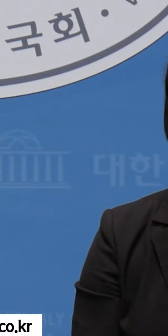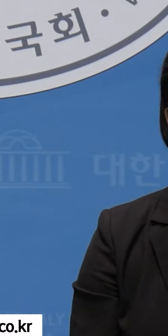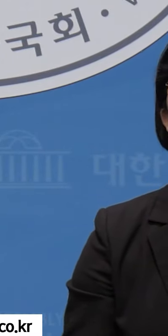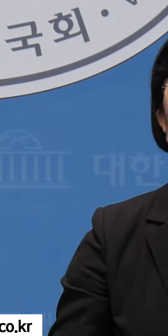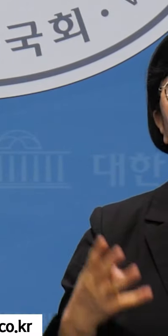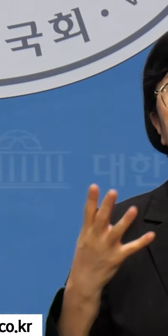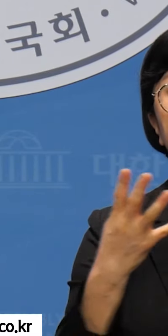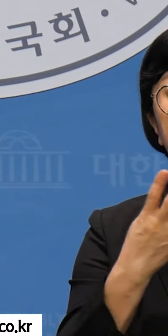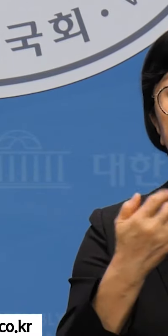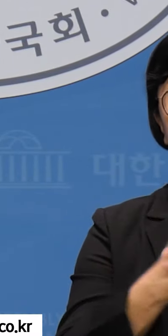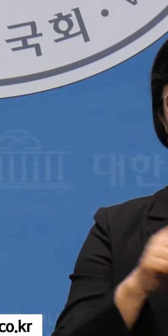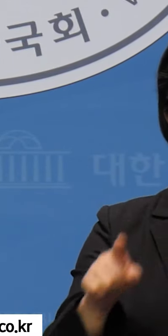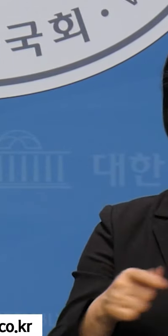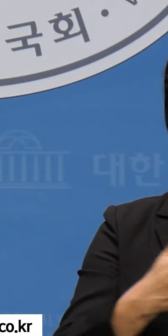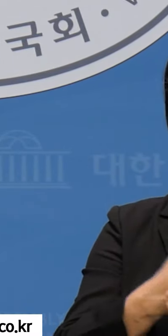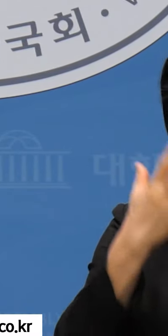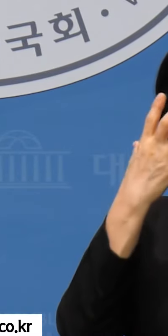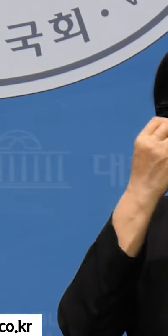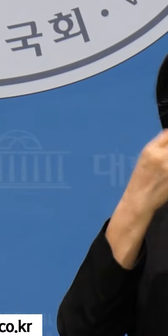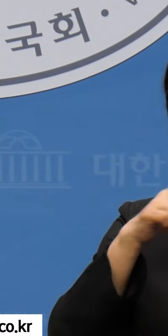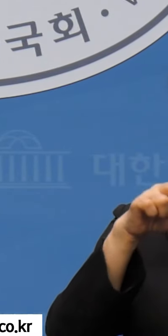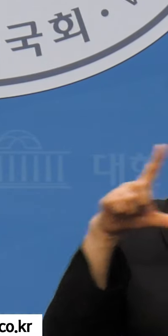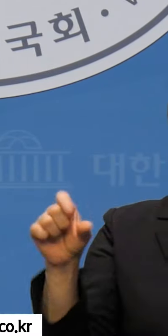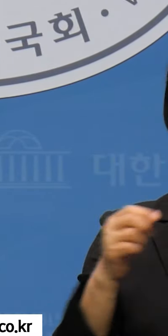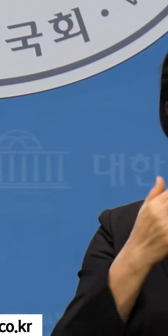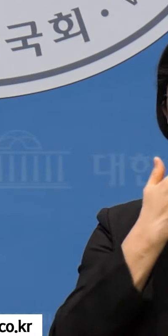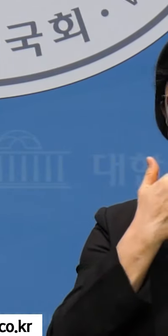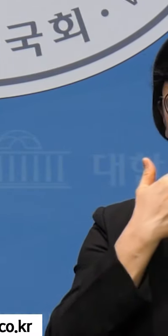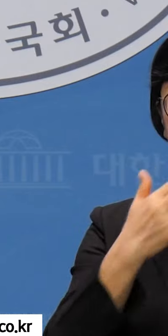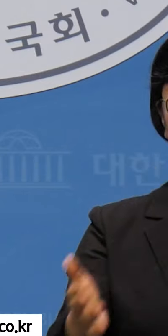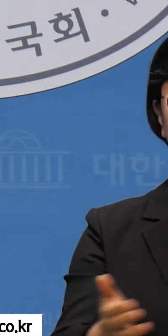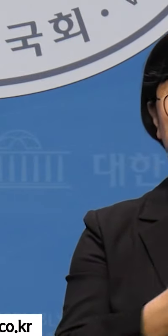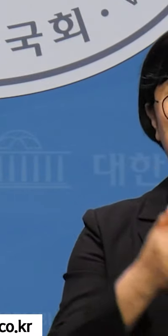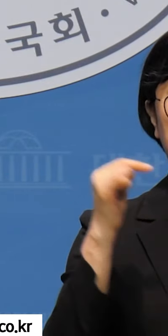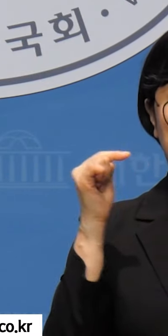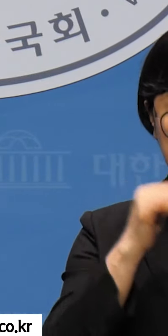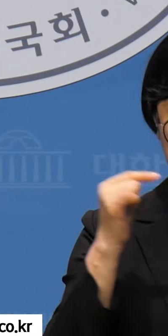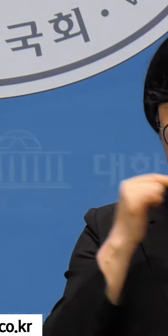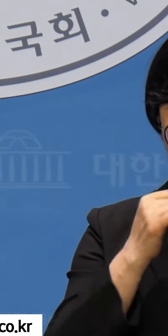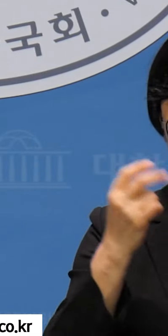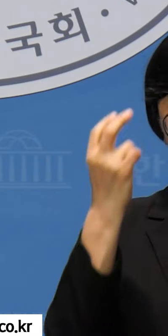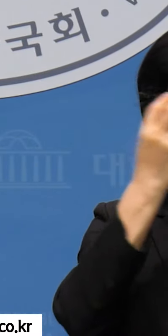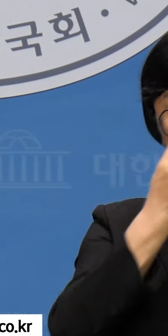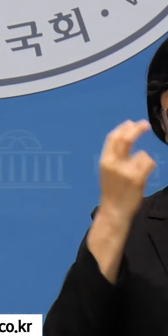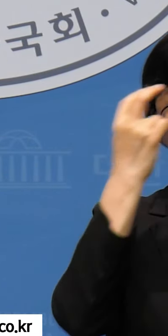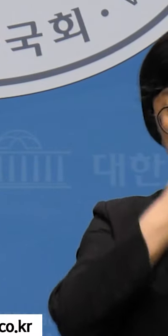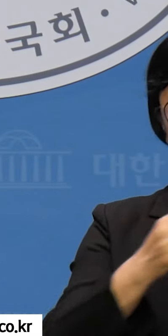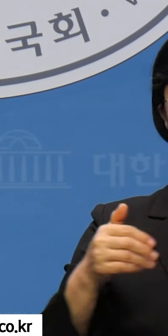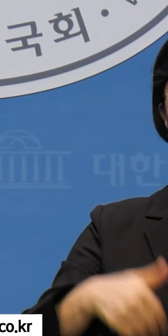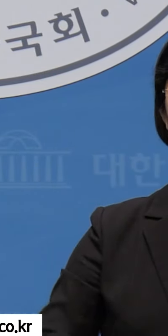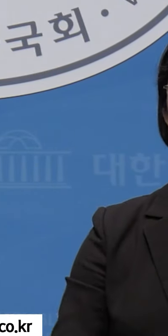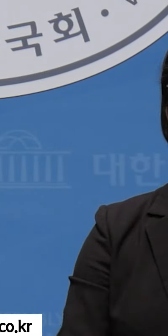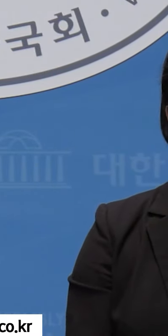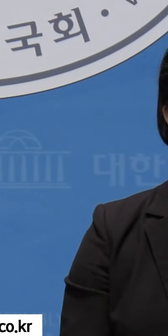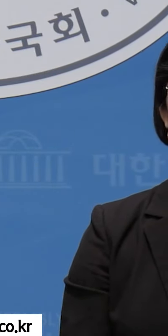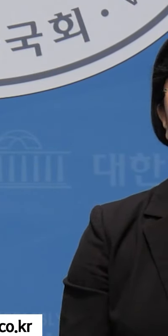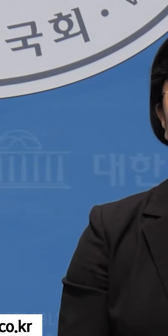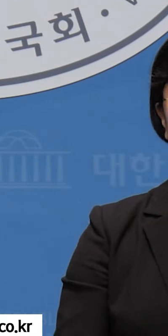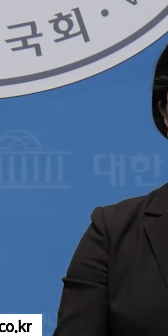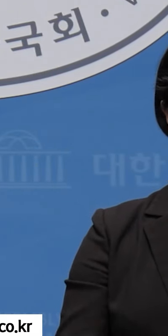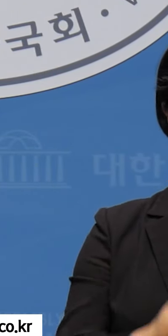넷째, 회기망측한 투표지가 나오지 않도록 철저히 관리 감독하라.